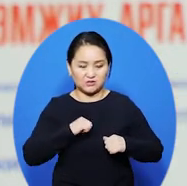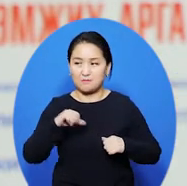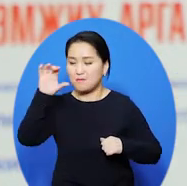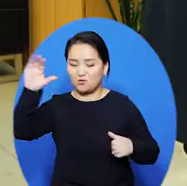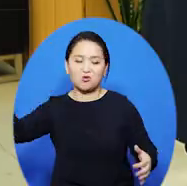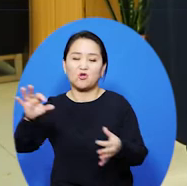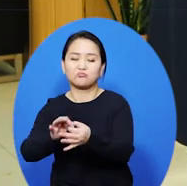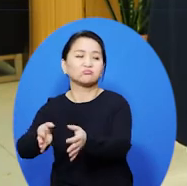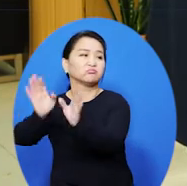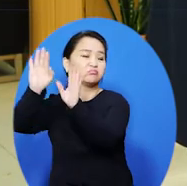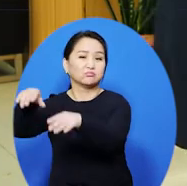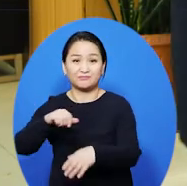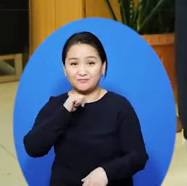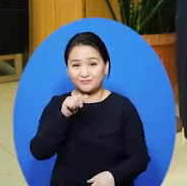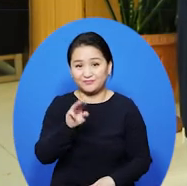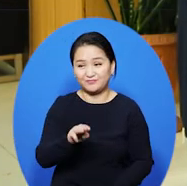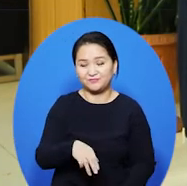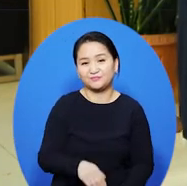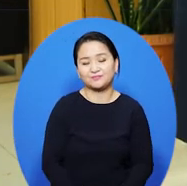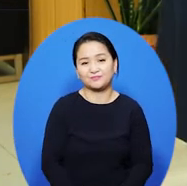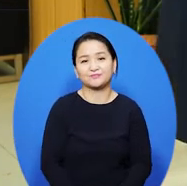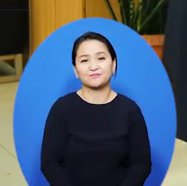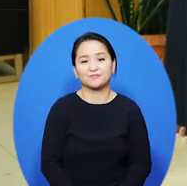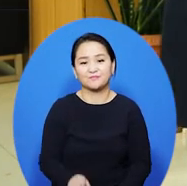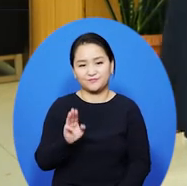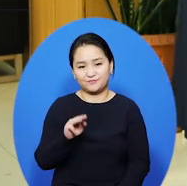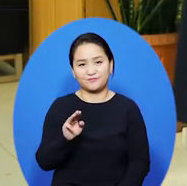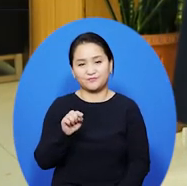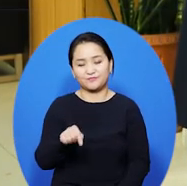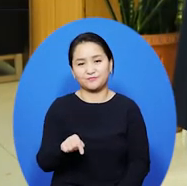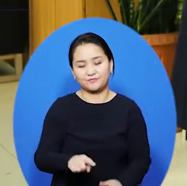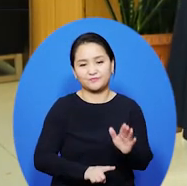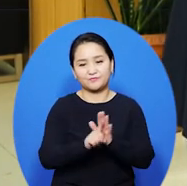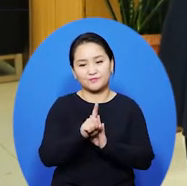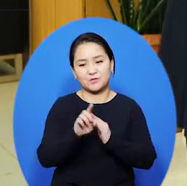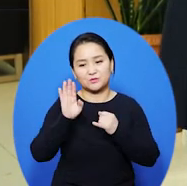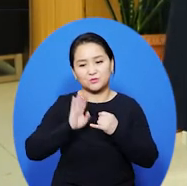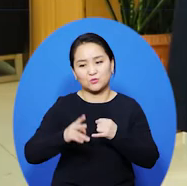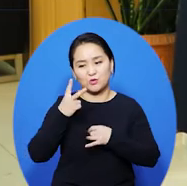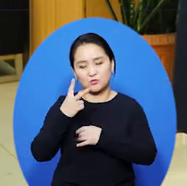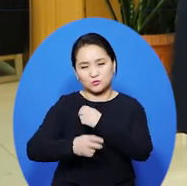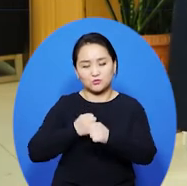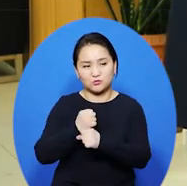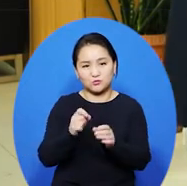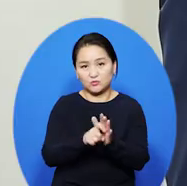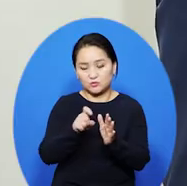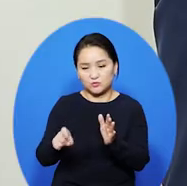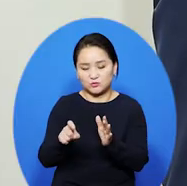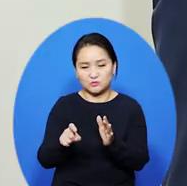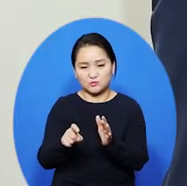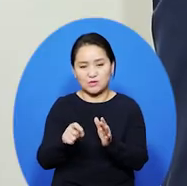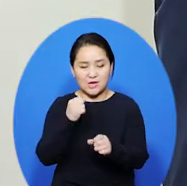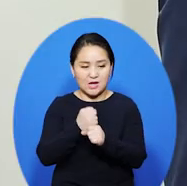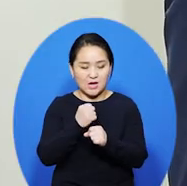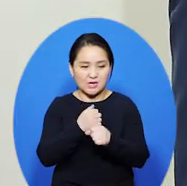гэж явуулдаг бол энэ чинь төвхтэй асуудал үүсдэсэн байна. Яг эндээс ургаад бид нэр болохоор сүүлийн 2 жил